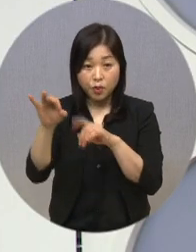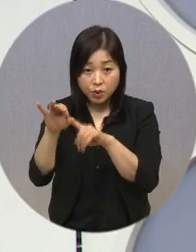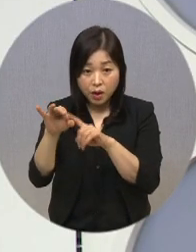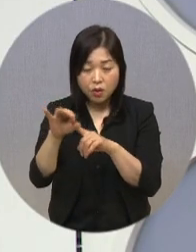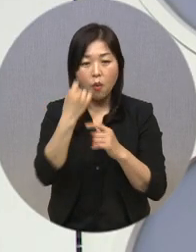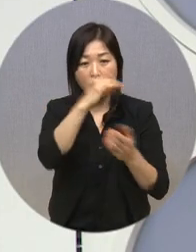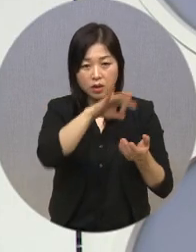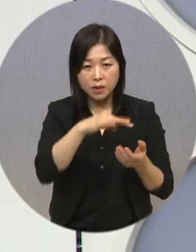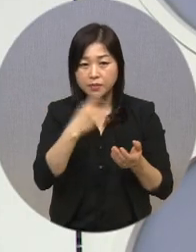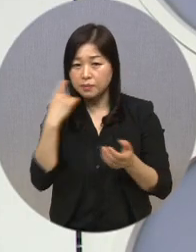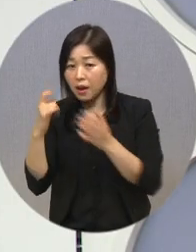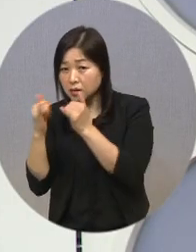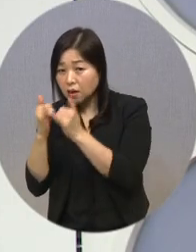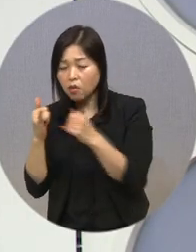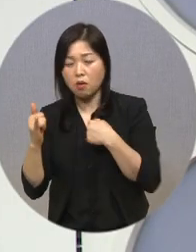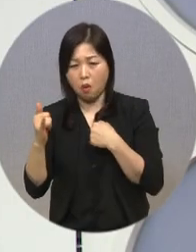바람에